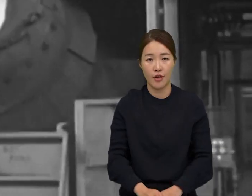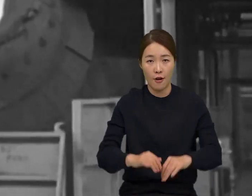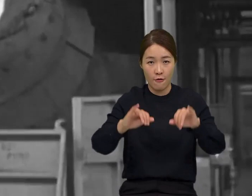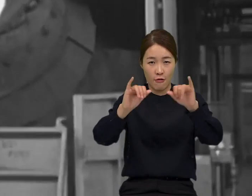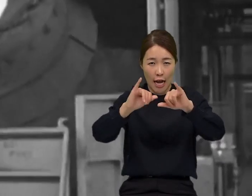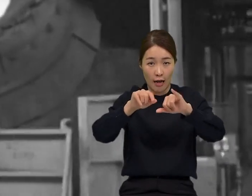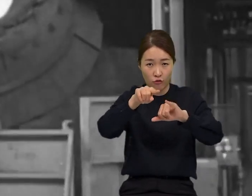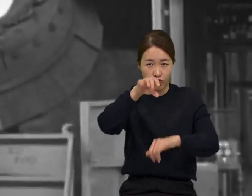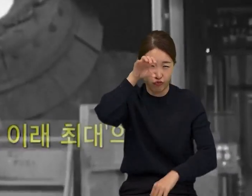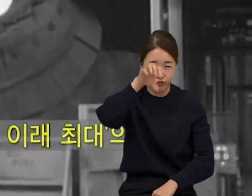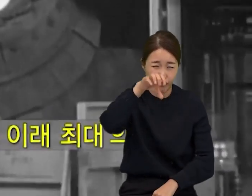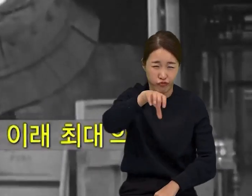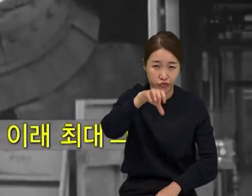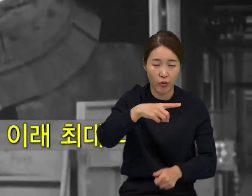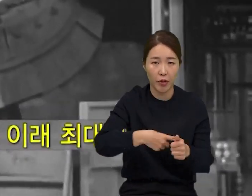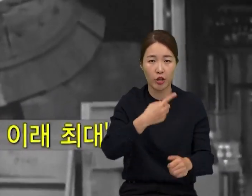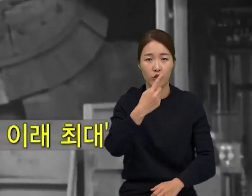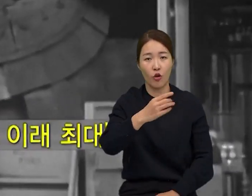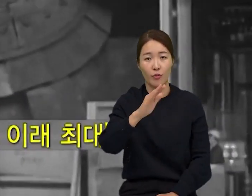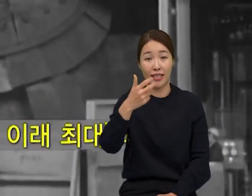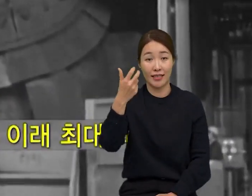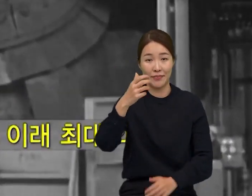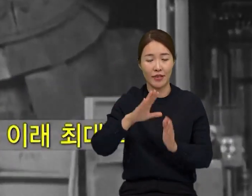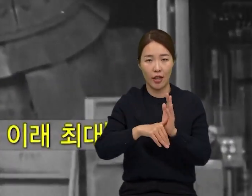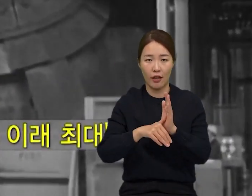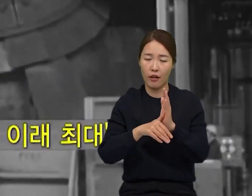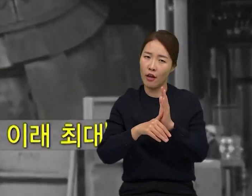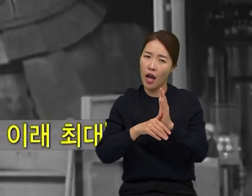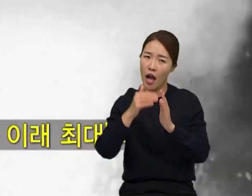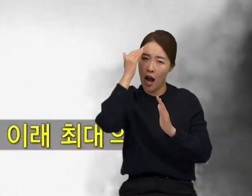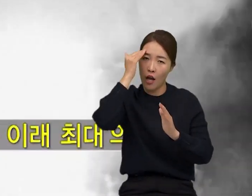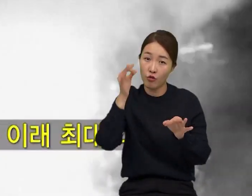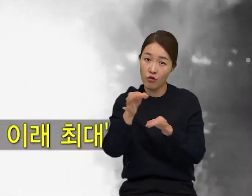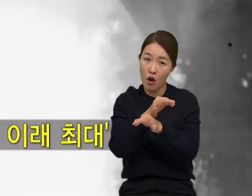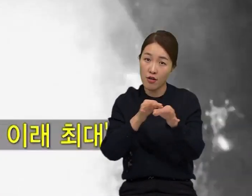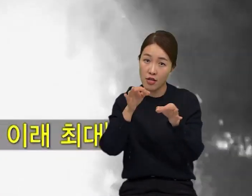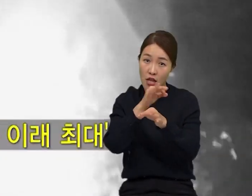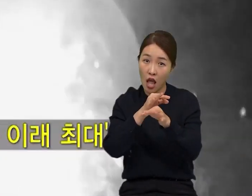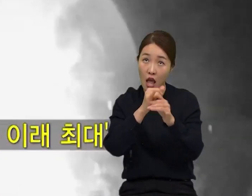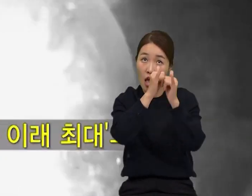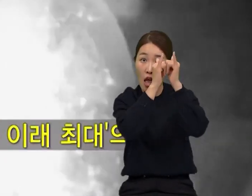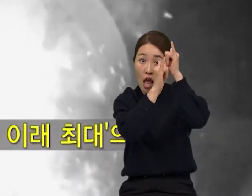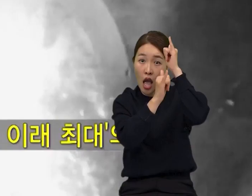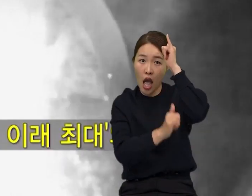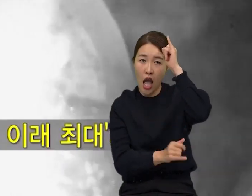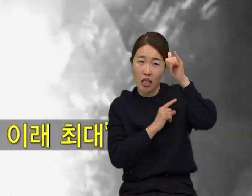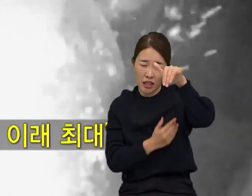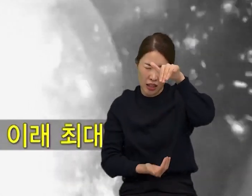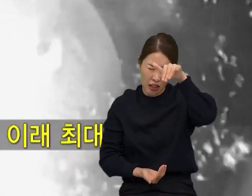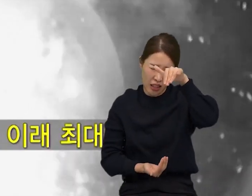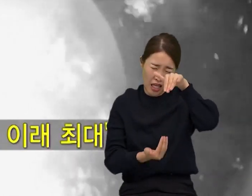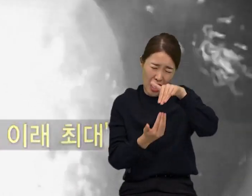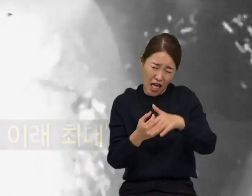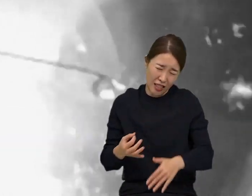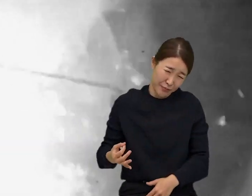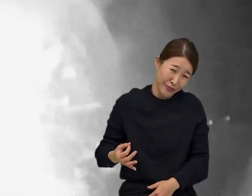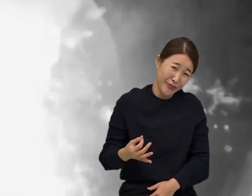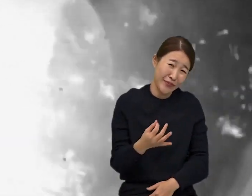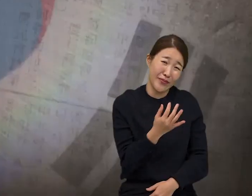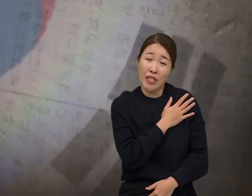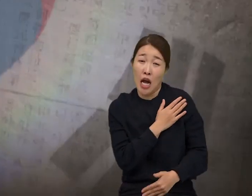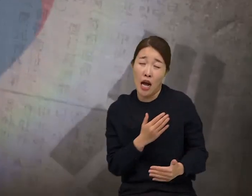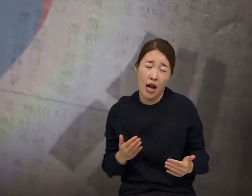이러한 중화학 투자로 1970년대 후반에 한국 경제는 단군 이래 최대의 호황이라는 말이 나올 정도로